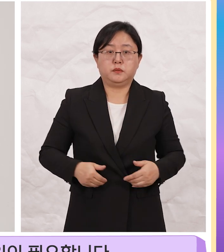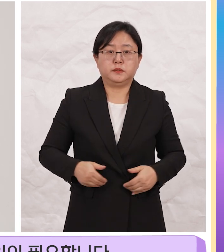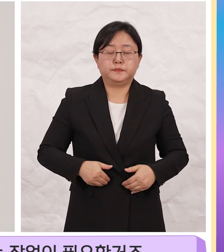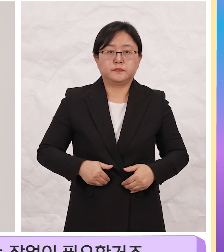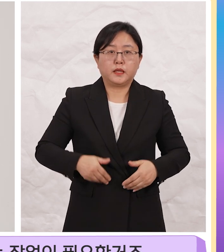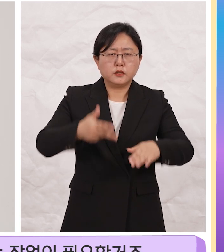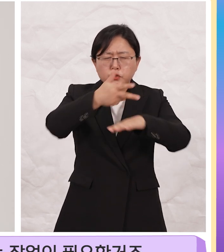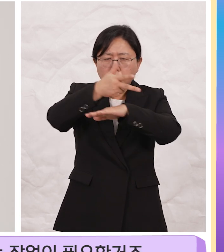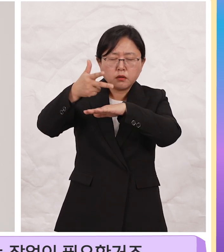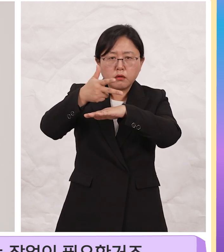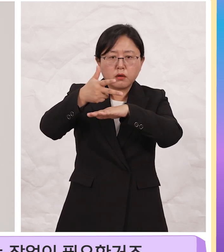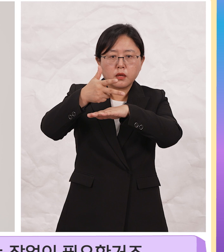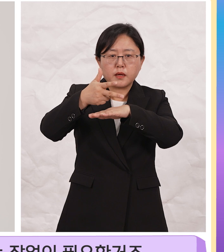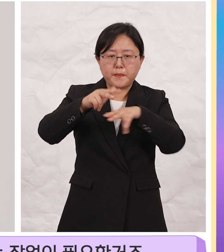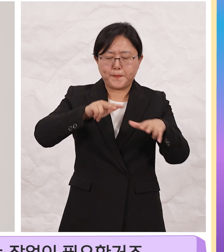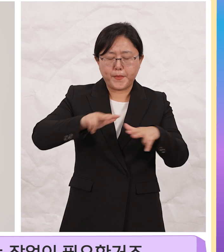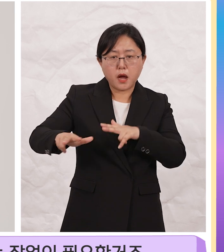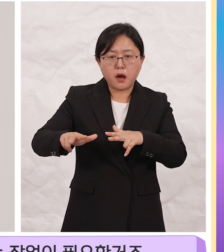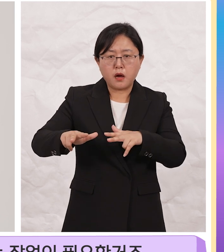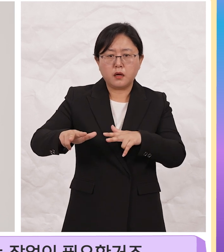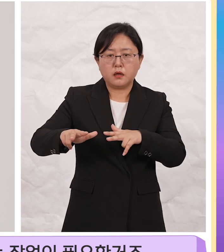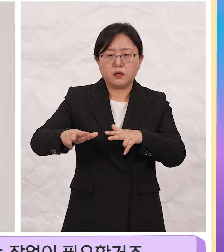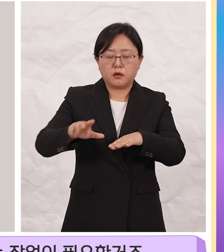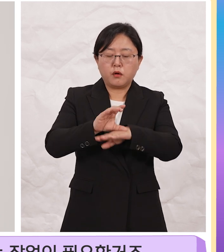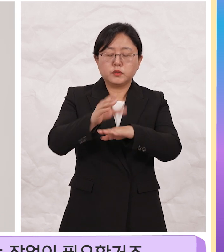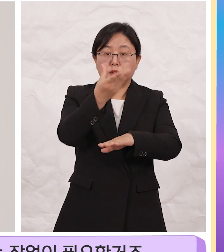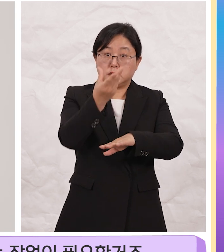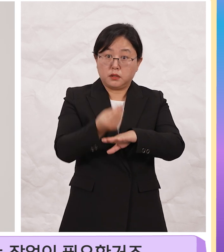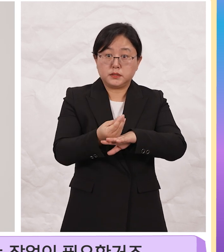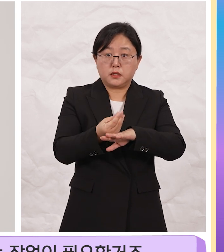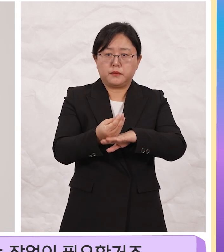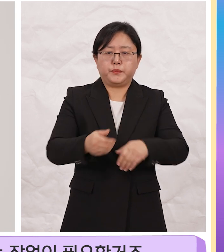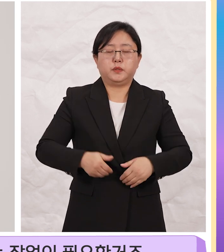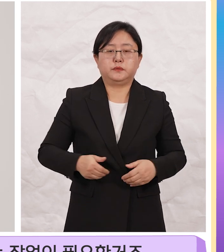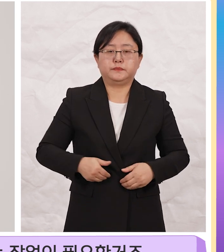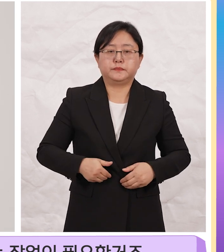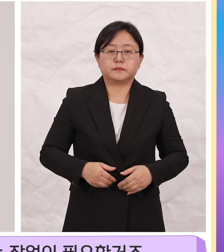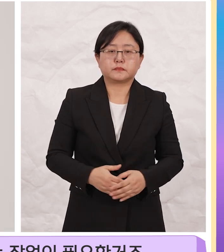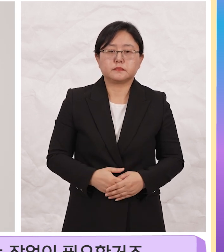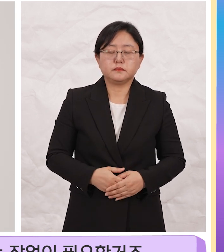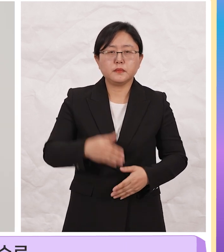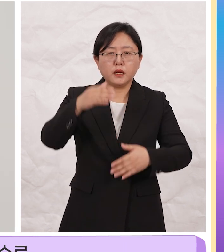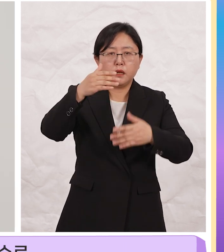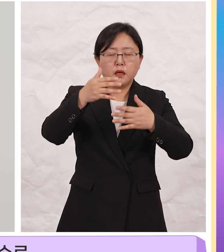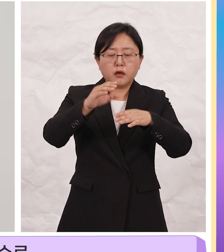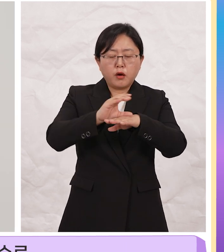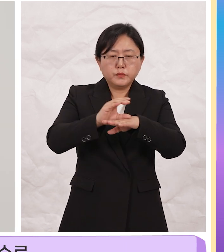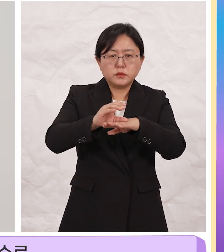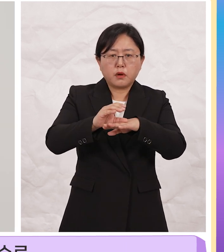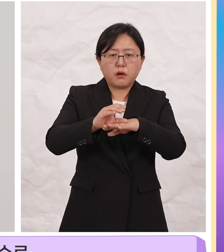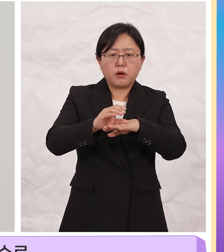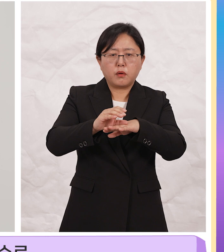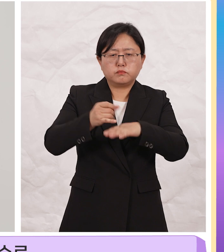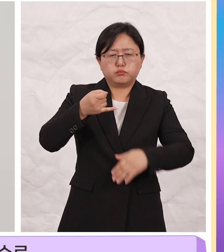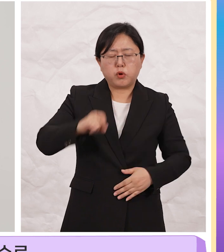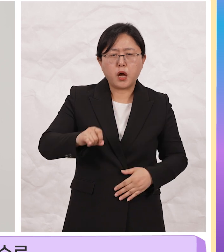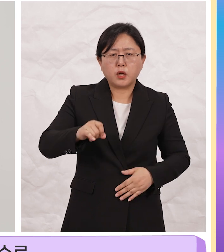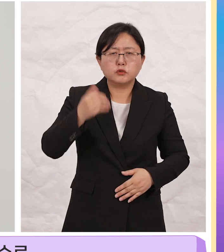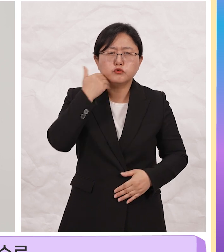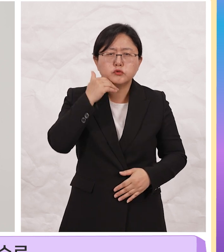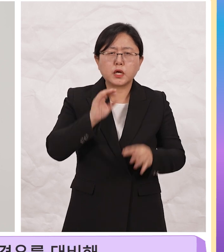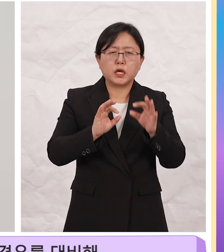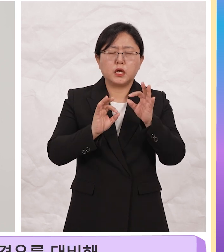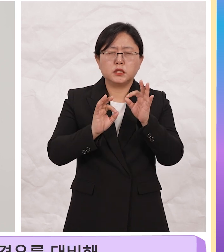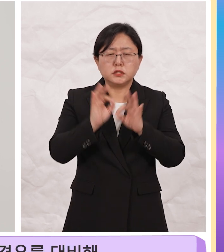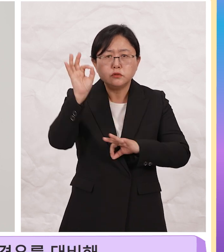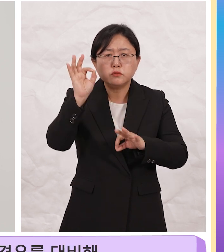필요합니다. 촬영 후 바로 원본 파일을 컴퓨터에 저장하는 작업이 필요한 거죠. 컴퓨터 오류나 누군가의